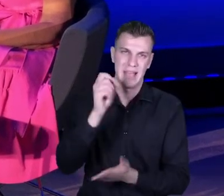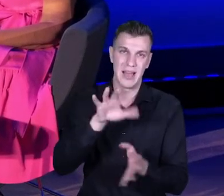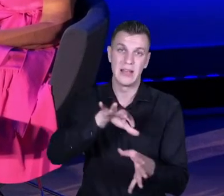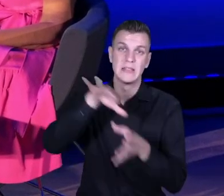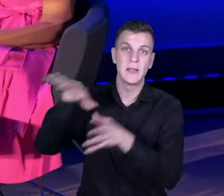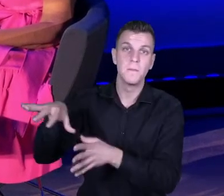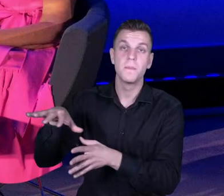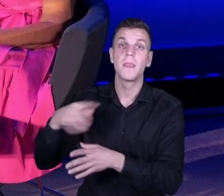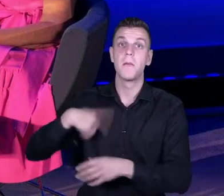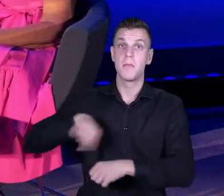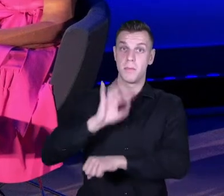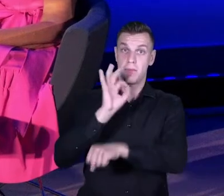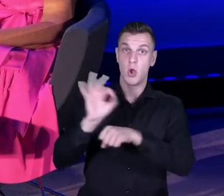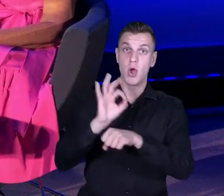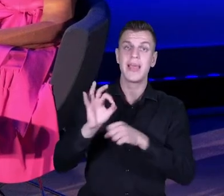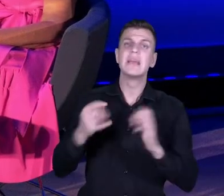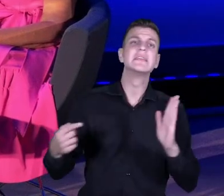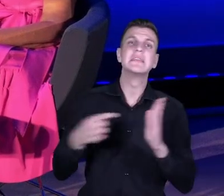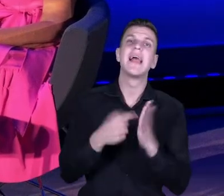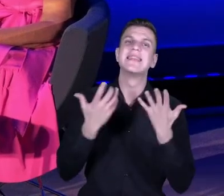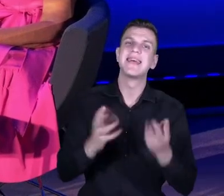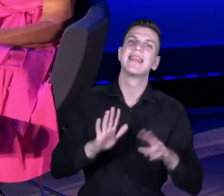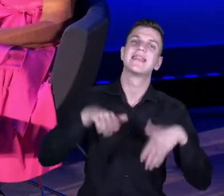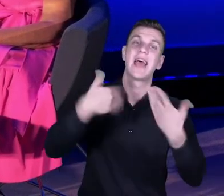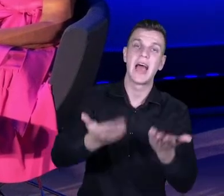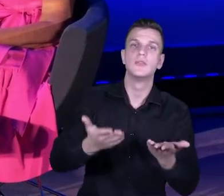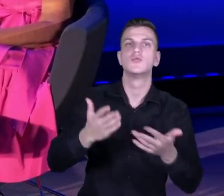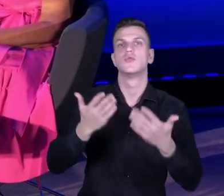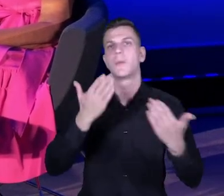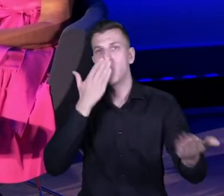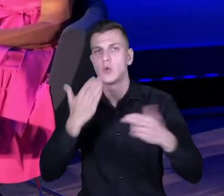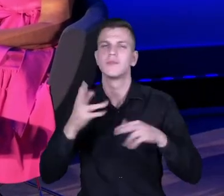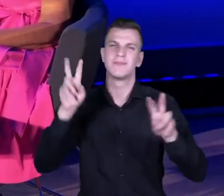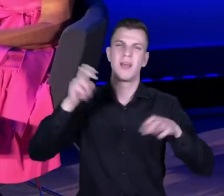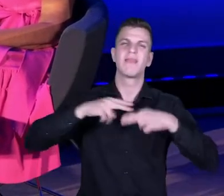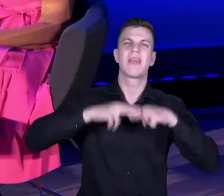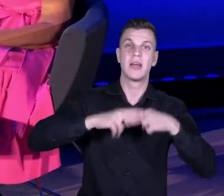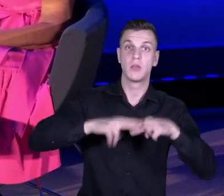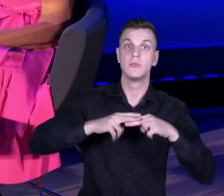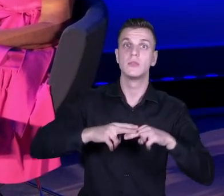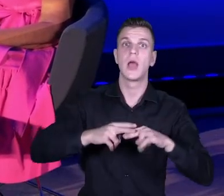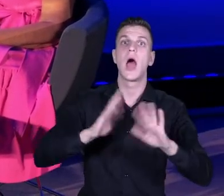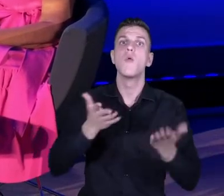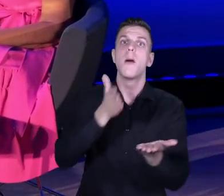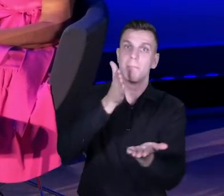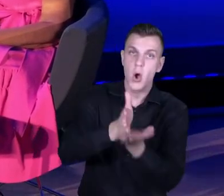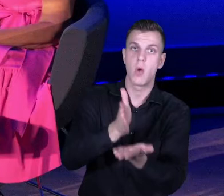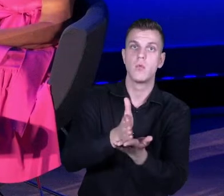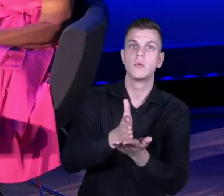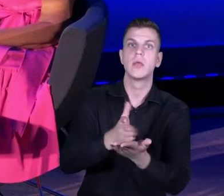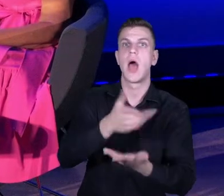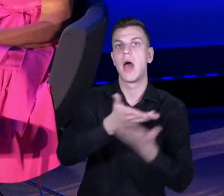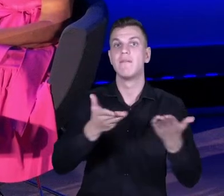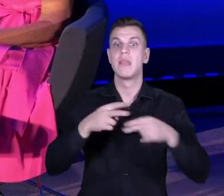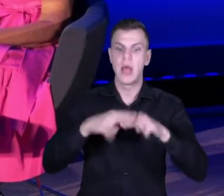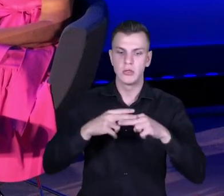się myśleć o narzędziu, które będzie pomocą, a nie brzemieniem, więc to, co nam towarzyszyło właściwie przez cały czas, to, żeby ono nie było